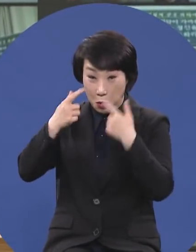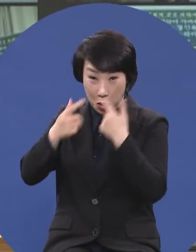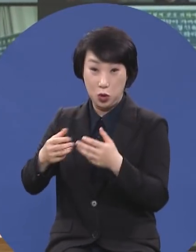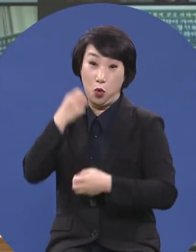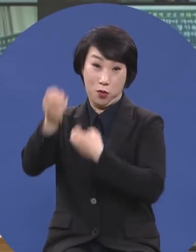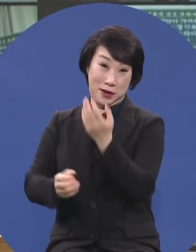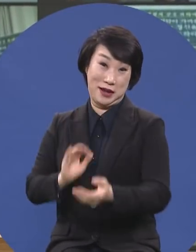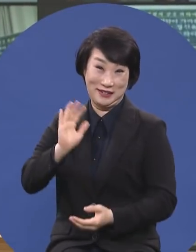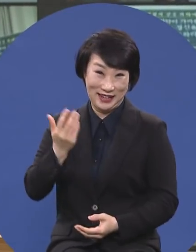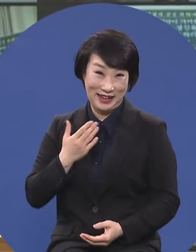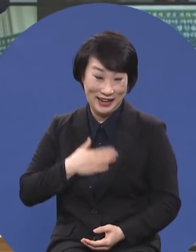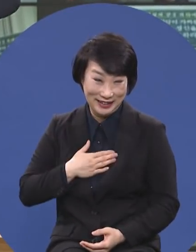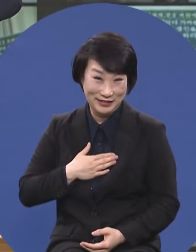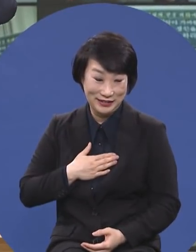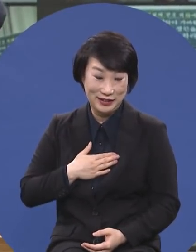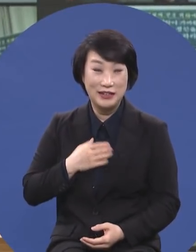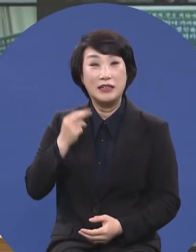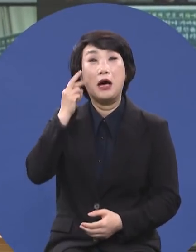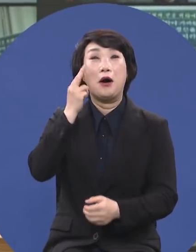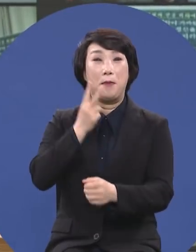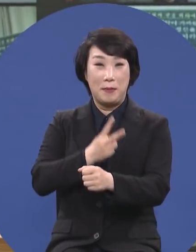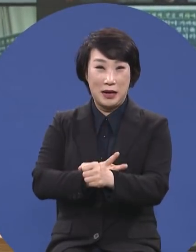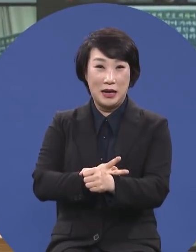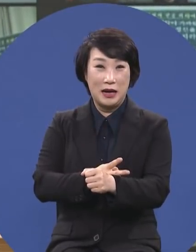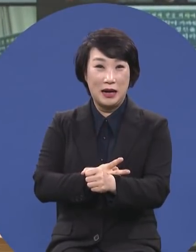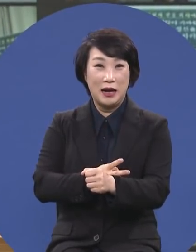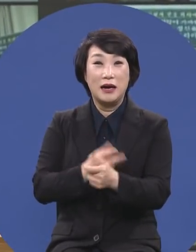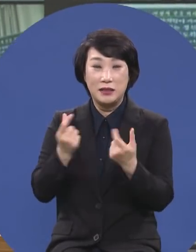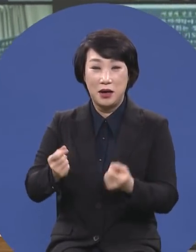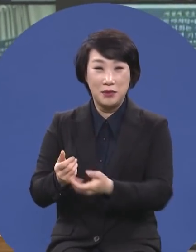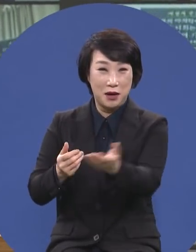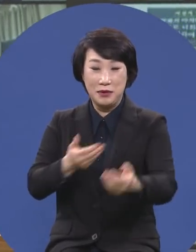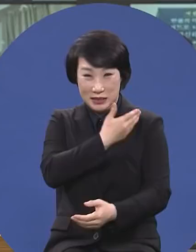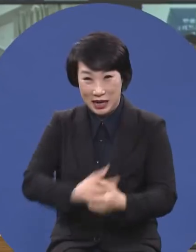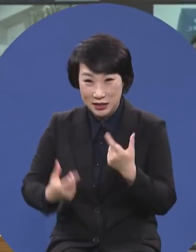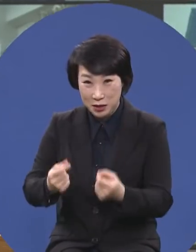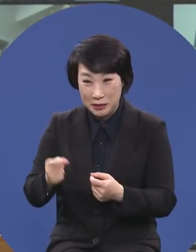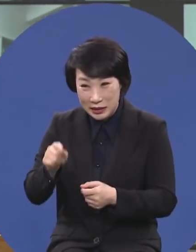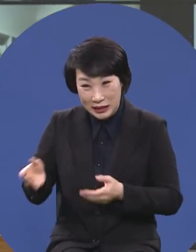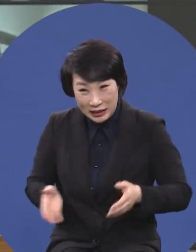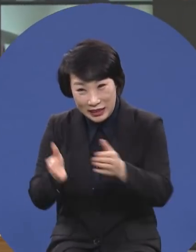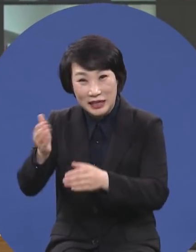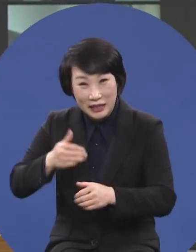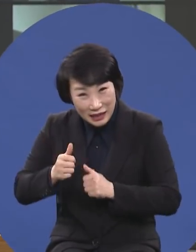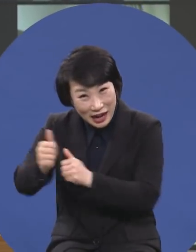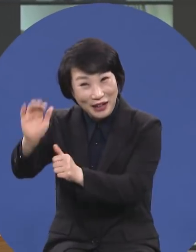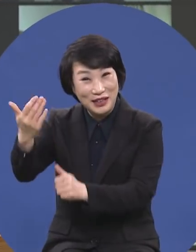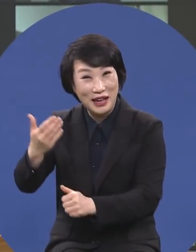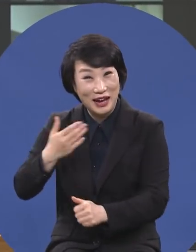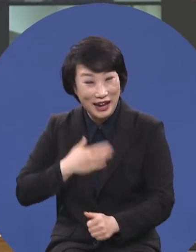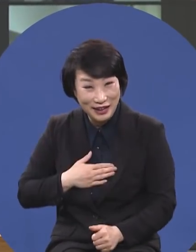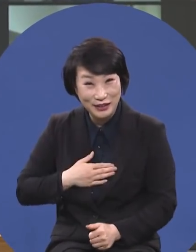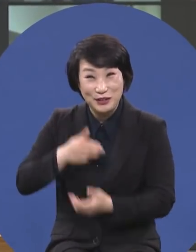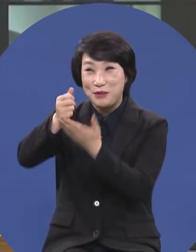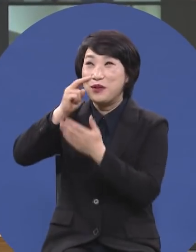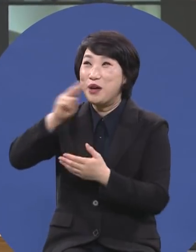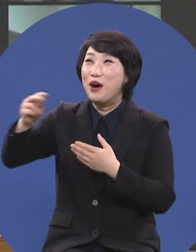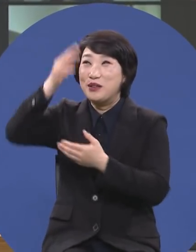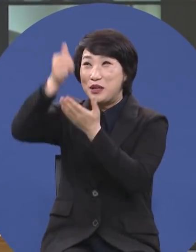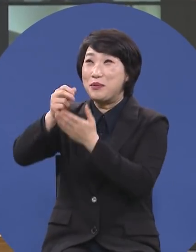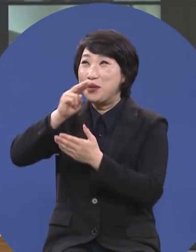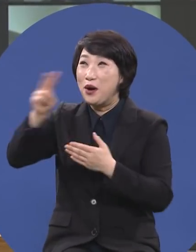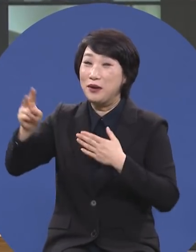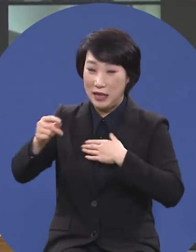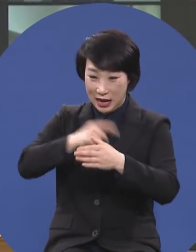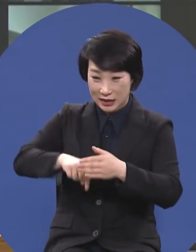하고 반드시 사도와 같이 그 길을 가게 한다 이 말이요. 주여 내게도 성령이요